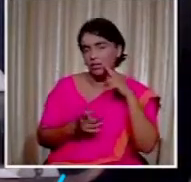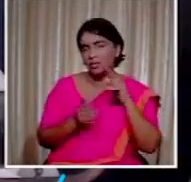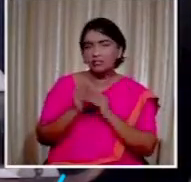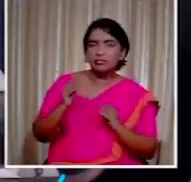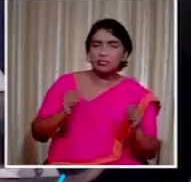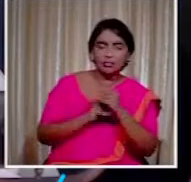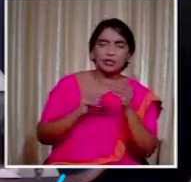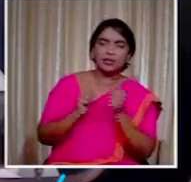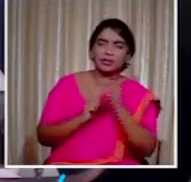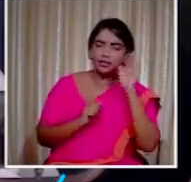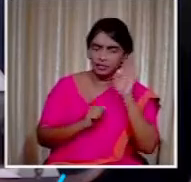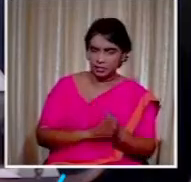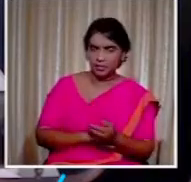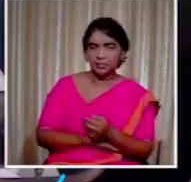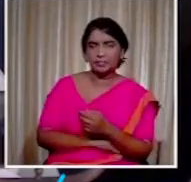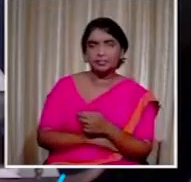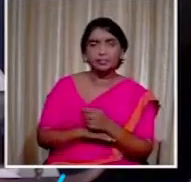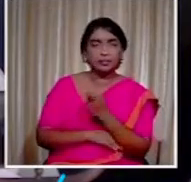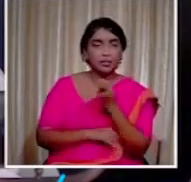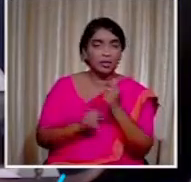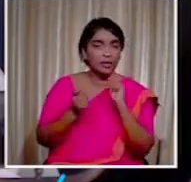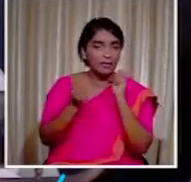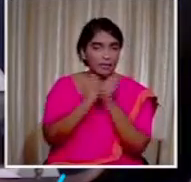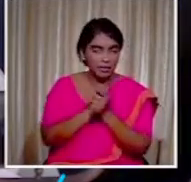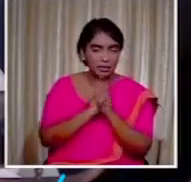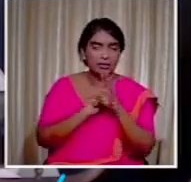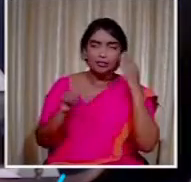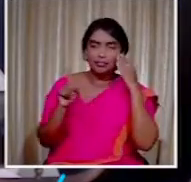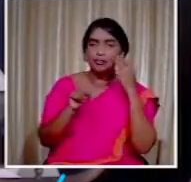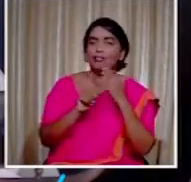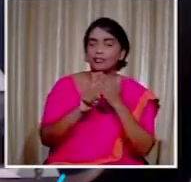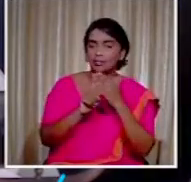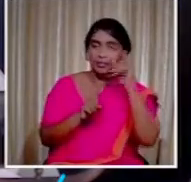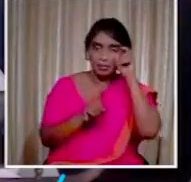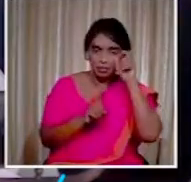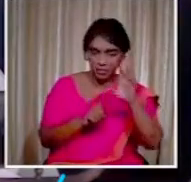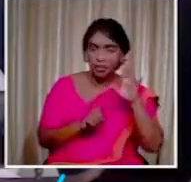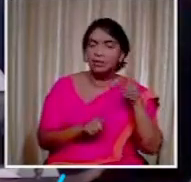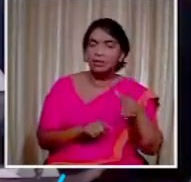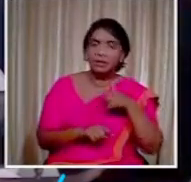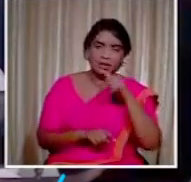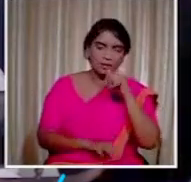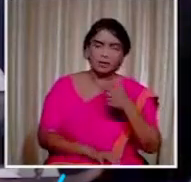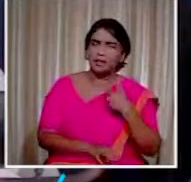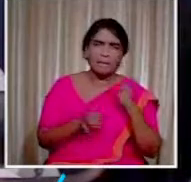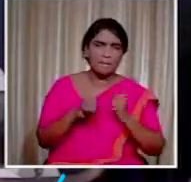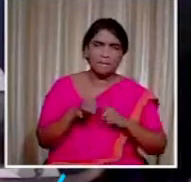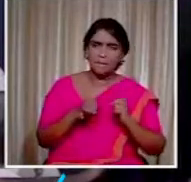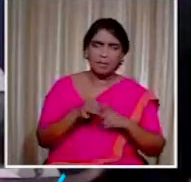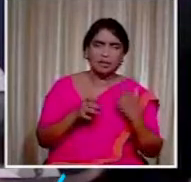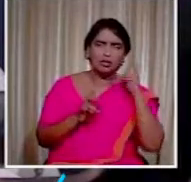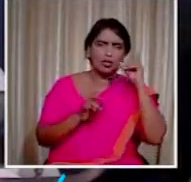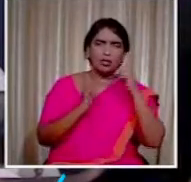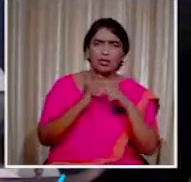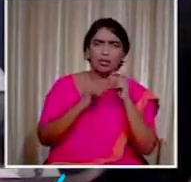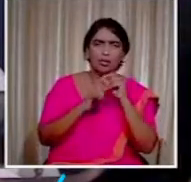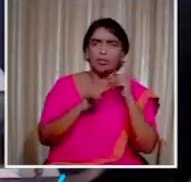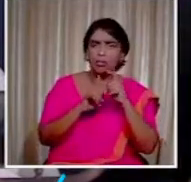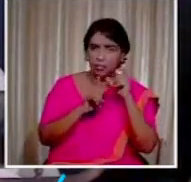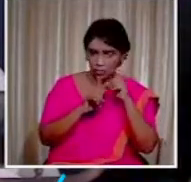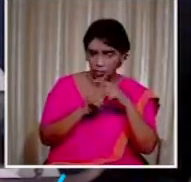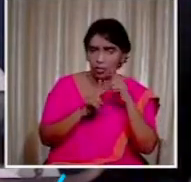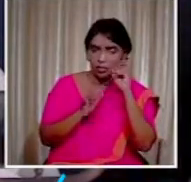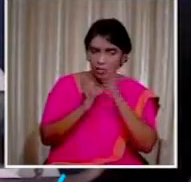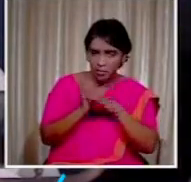වේරියන්ස් හැස් ටු බී ලුක්ඩ් ඇට් ඇට් ද කෝප් ඇයි හැව් නෝ ප්‍රොබ්ලම් ඇට් ඕල්. ඒත් බට් ඩෝ මේක මේක එක මේ